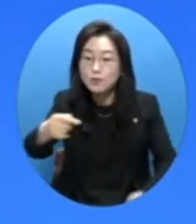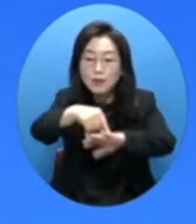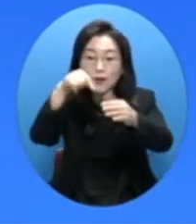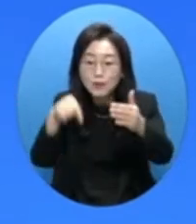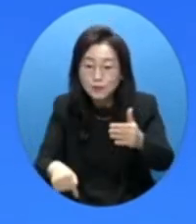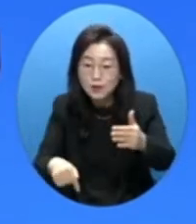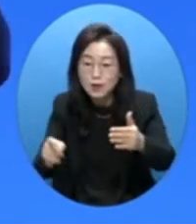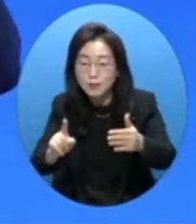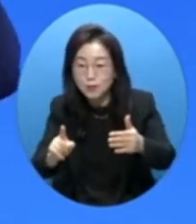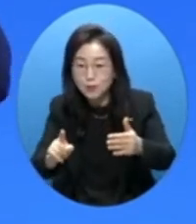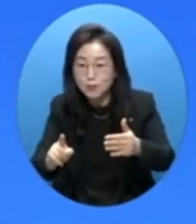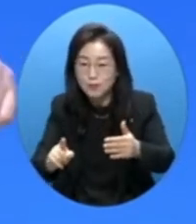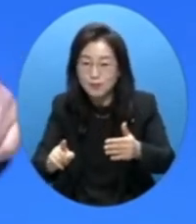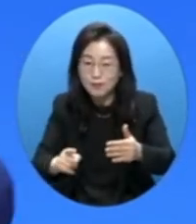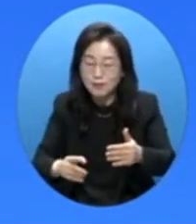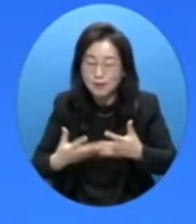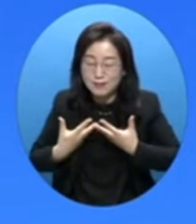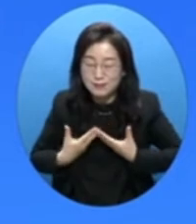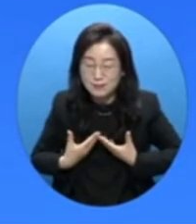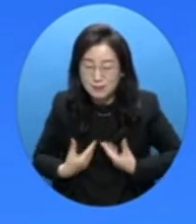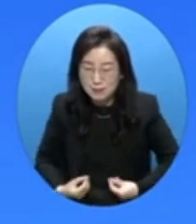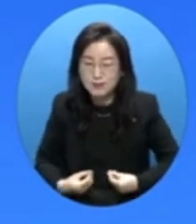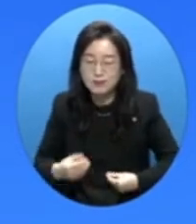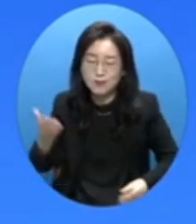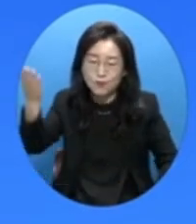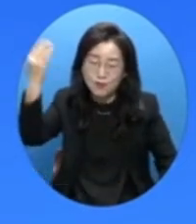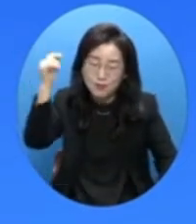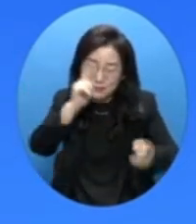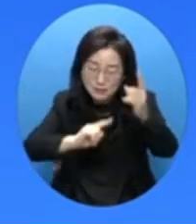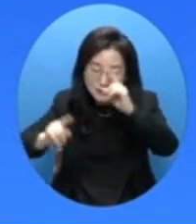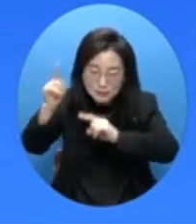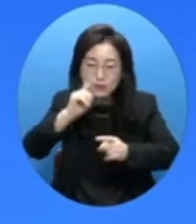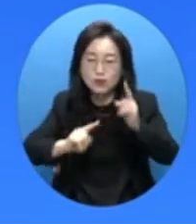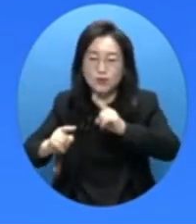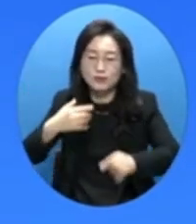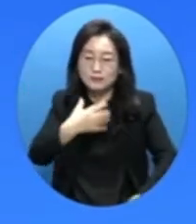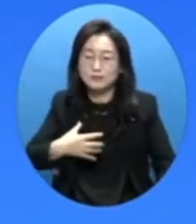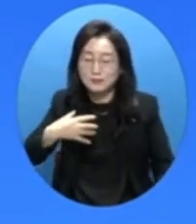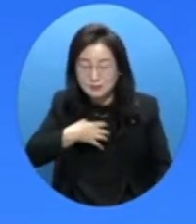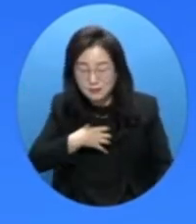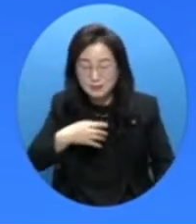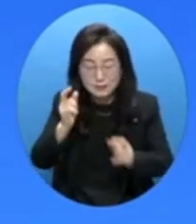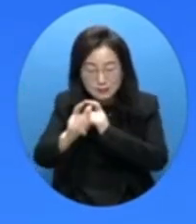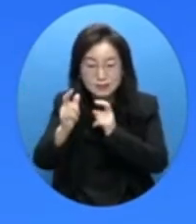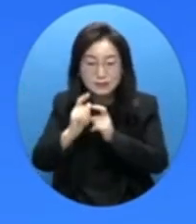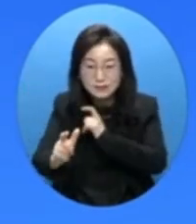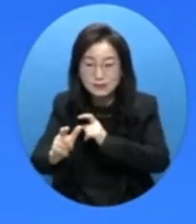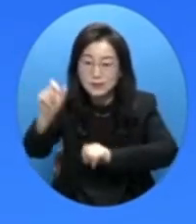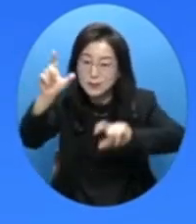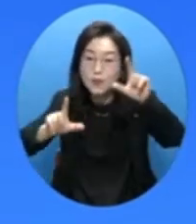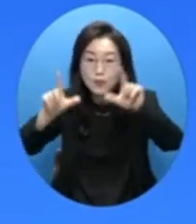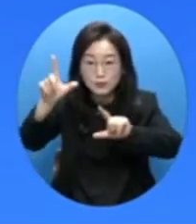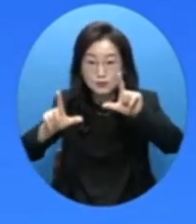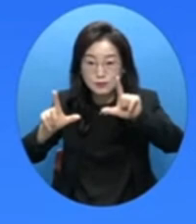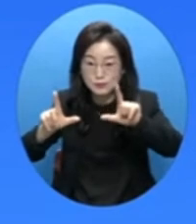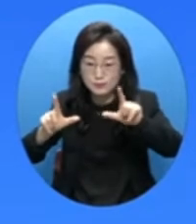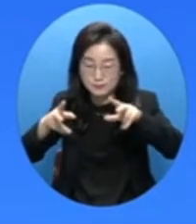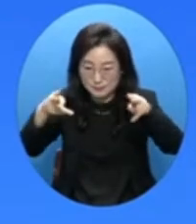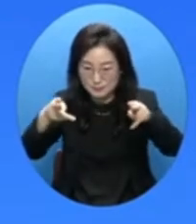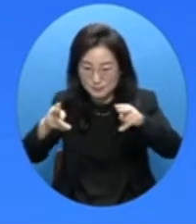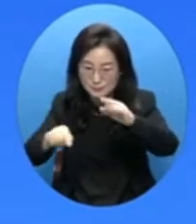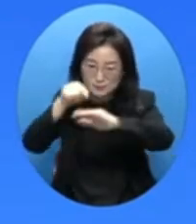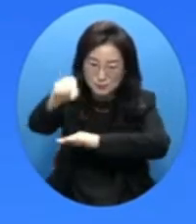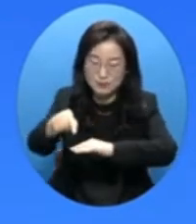모든 절망의 모습 과거의 상처 염려 근심 걱정에이 모습을 전능하시기